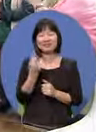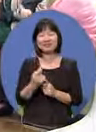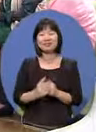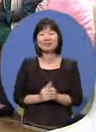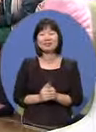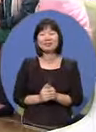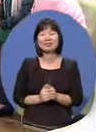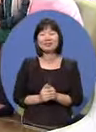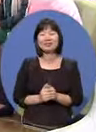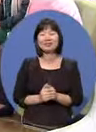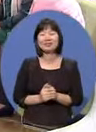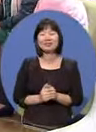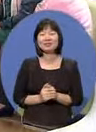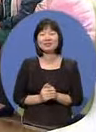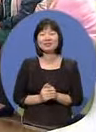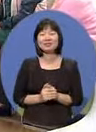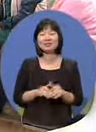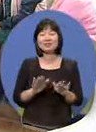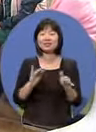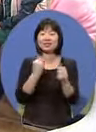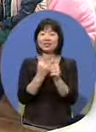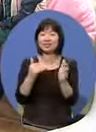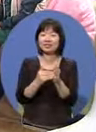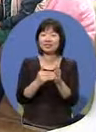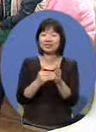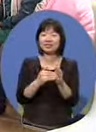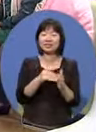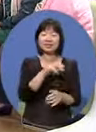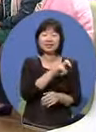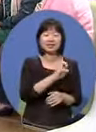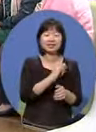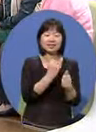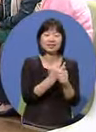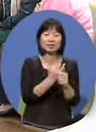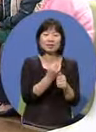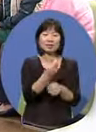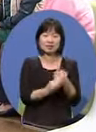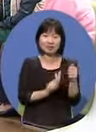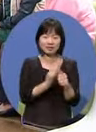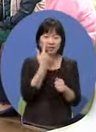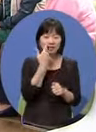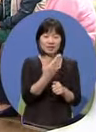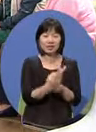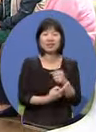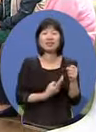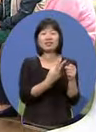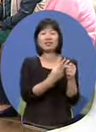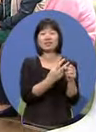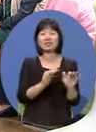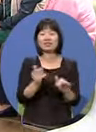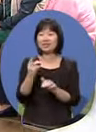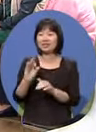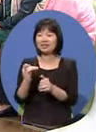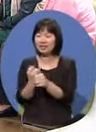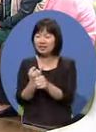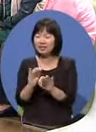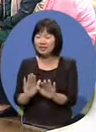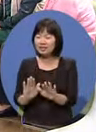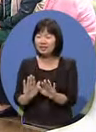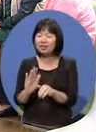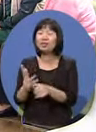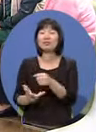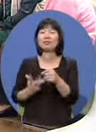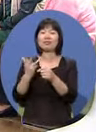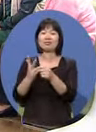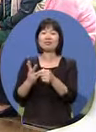네. 아유. 아니, 결혼하신 지는 우리 심진호 씨 커플은 몇 년 되셨죠? 저희 2년. 2년 됐어요. 우리 황승규 씨 커플은 결혼하신